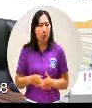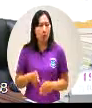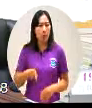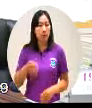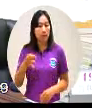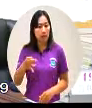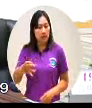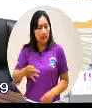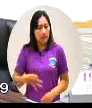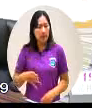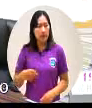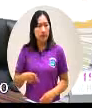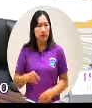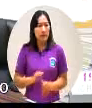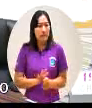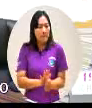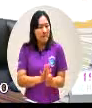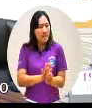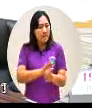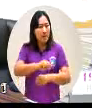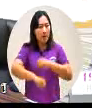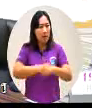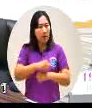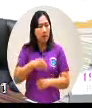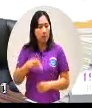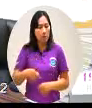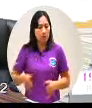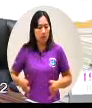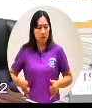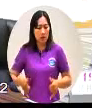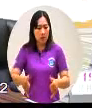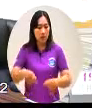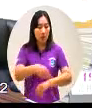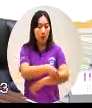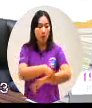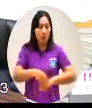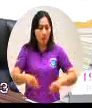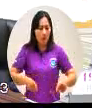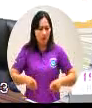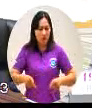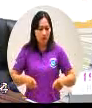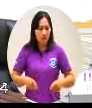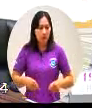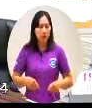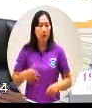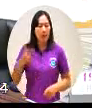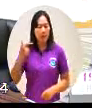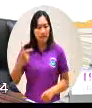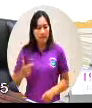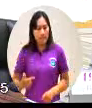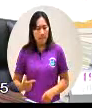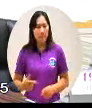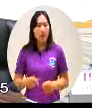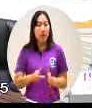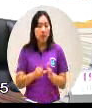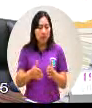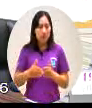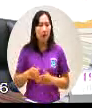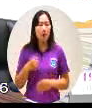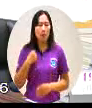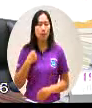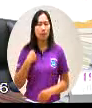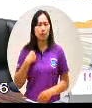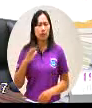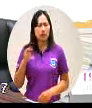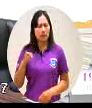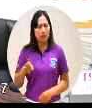推动，哦，因为爱设计规划嘛，这道路确实一条道路要规划设计，唔要紧啦。哦，即、這个我拜托理事长吼啦，即、這个交付完的部分吼，